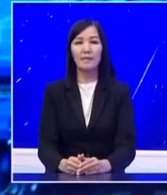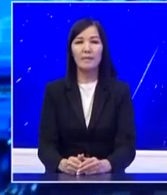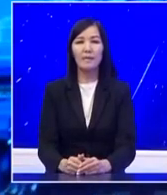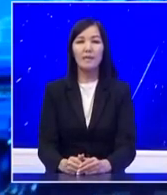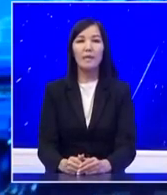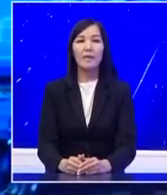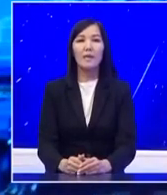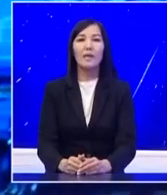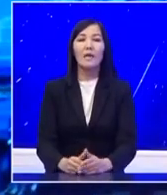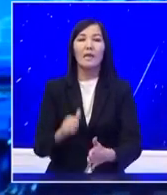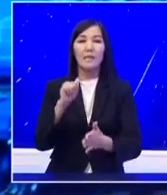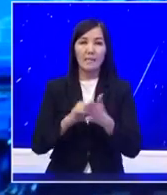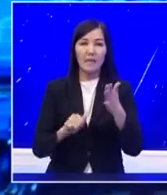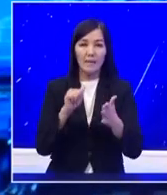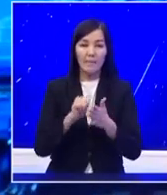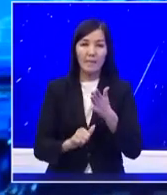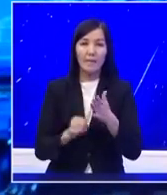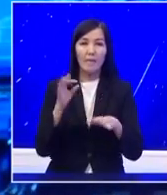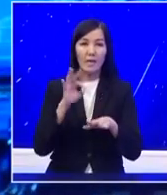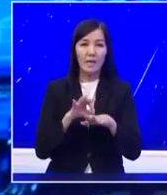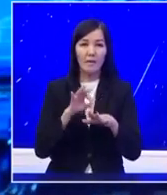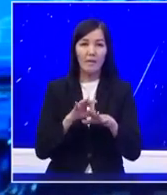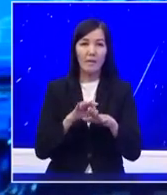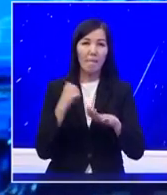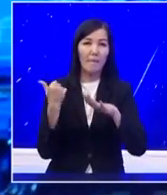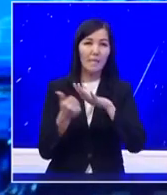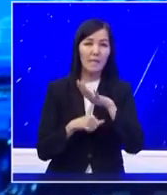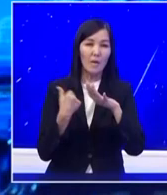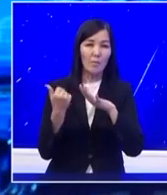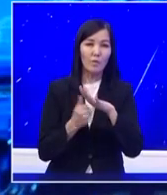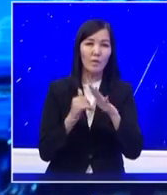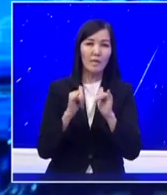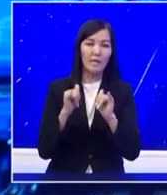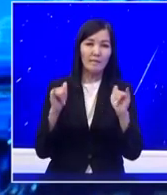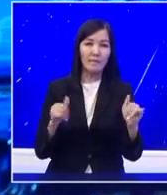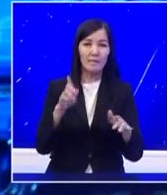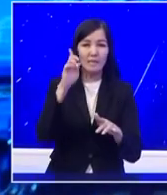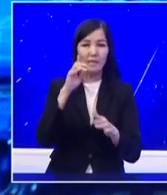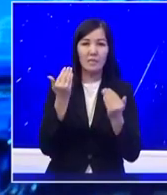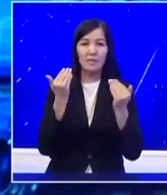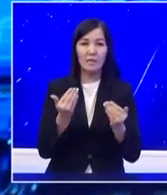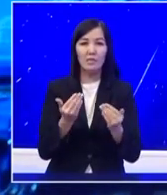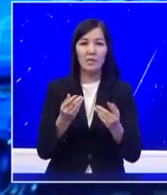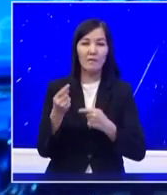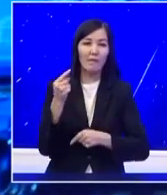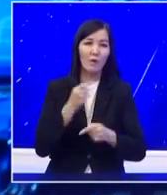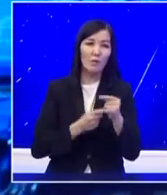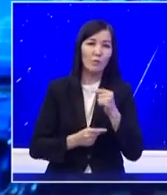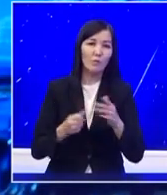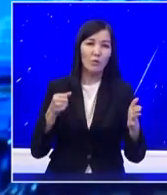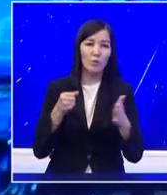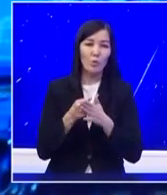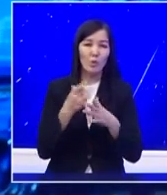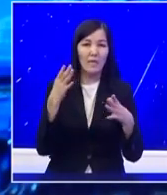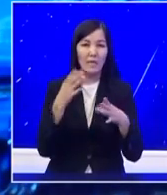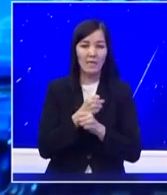Из-за эпидемии коронавируса безработица в развитых странах может превзойти даже времена Великой депрессии. Вернуться к докризисному показателю